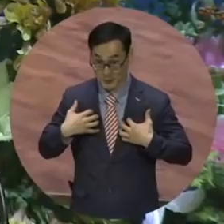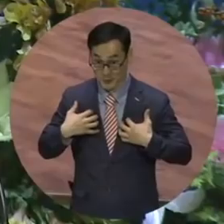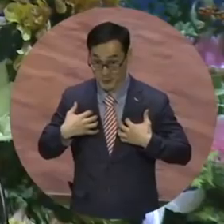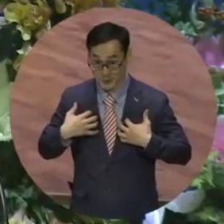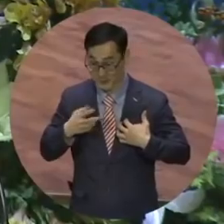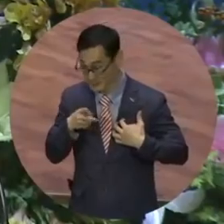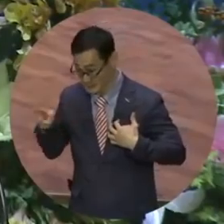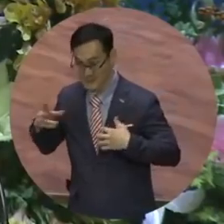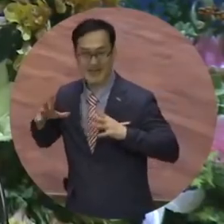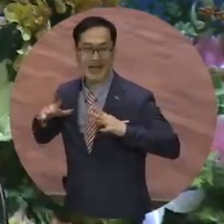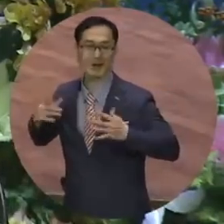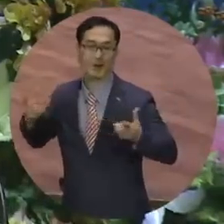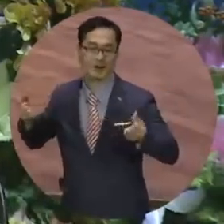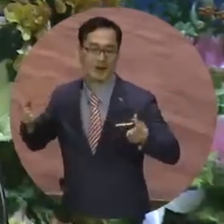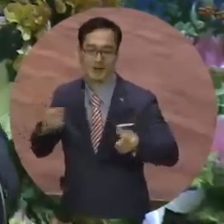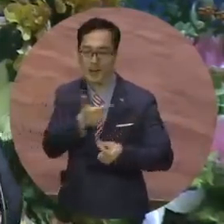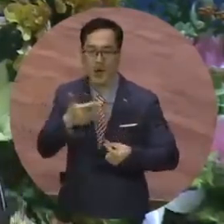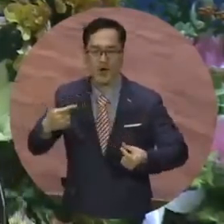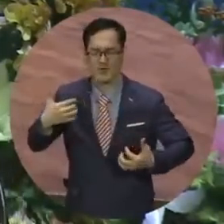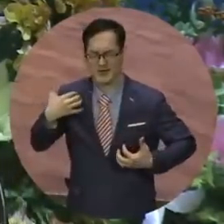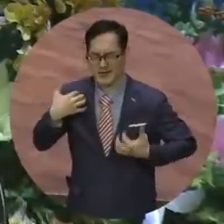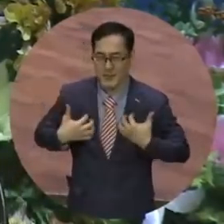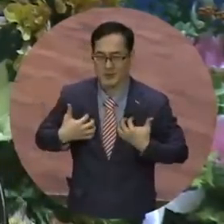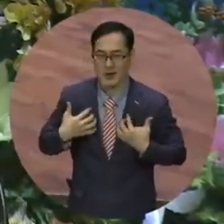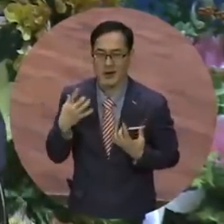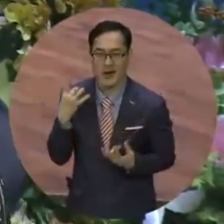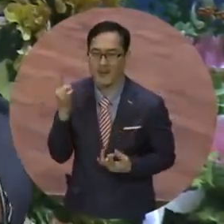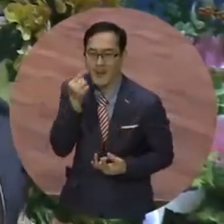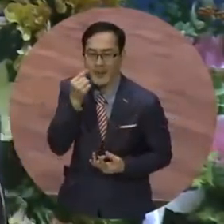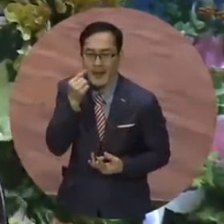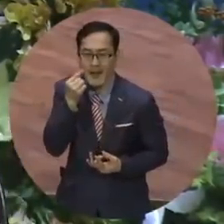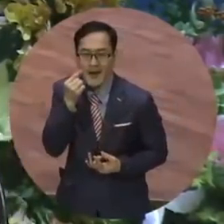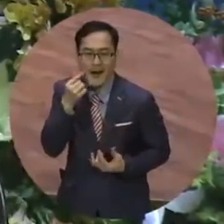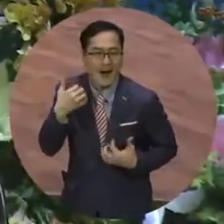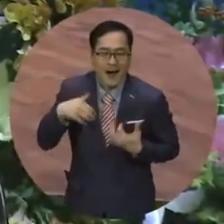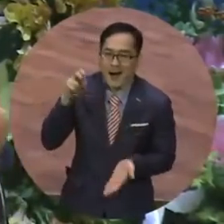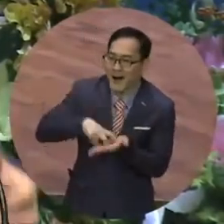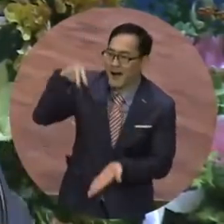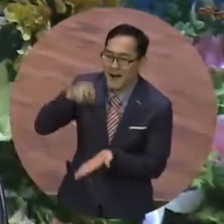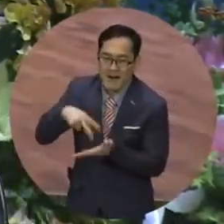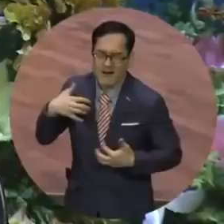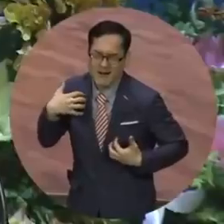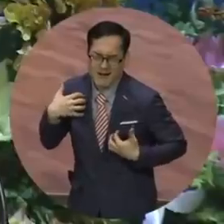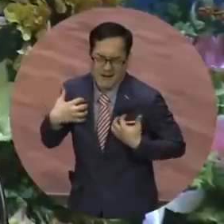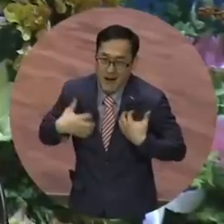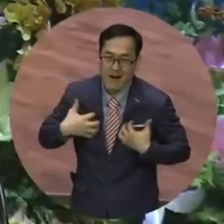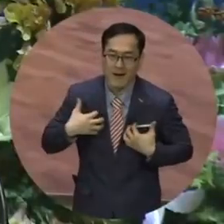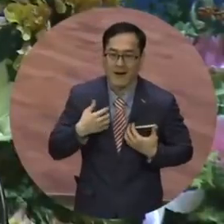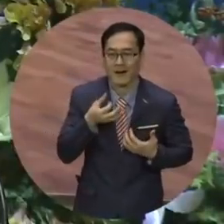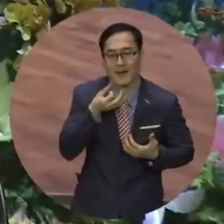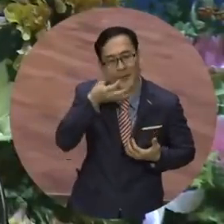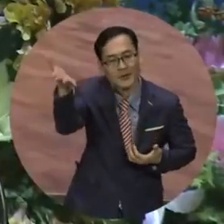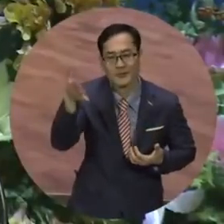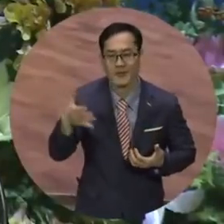하기도 해요. 너무 기뻐서 참을 수 없어서 벅차서 자랑하는 거.